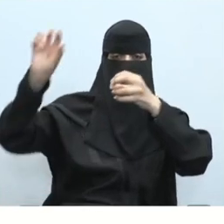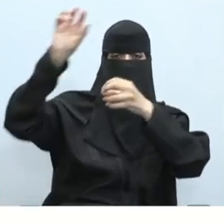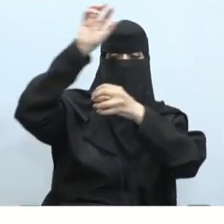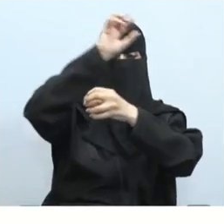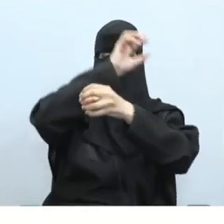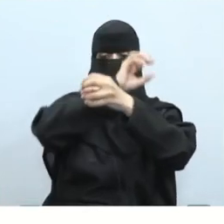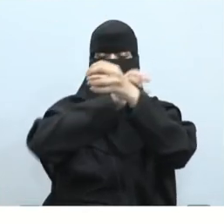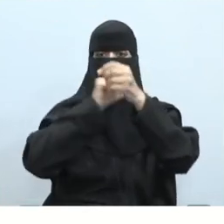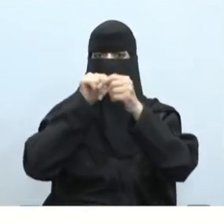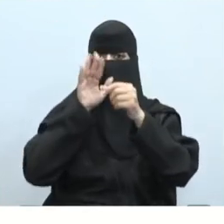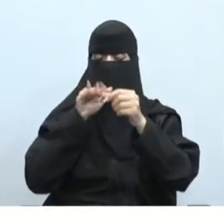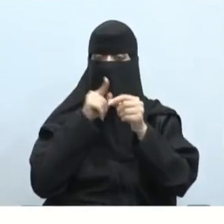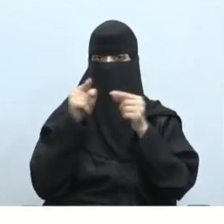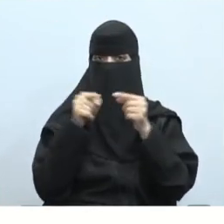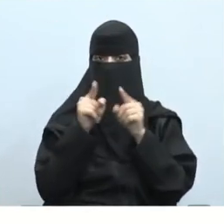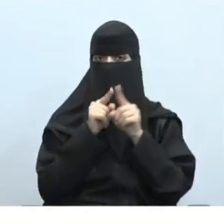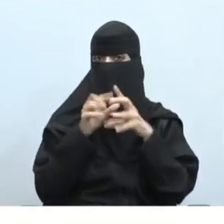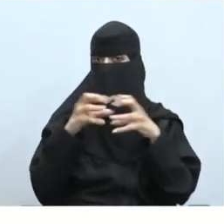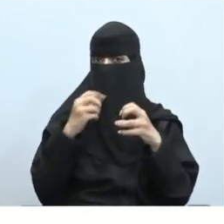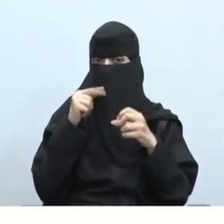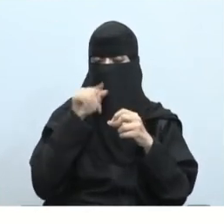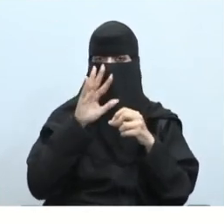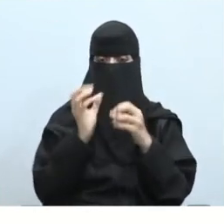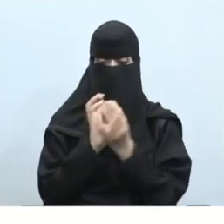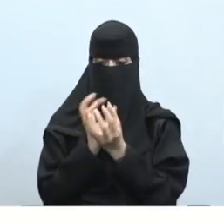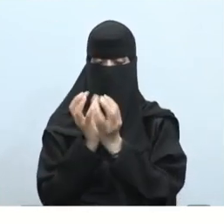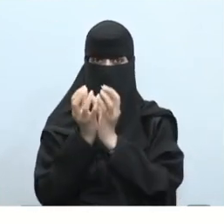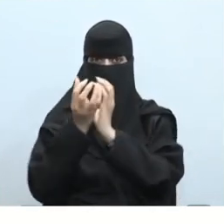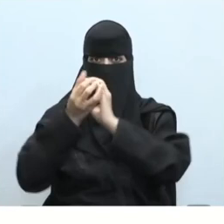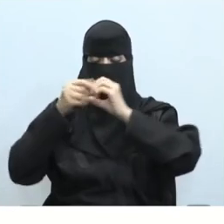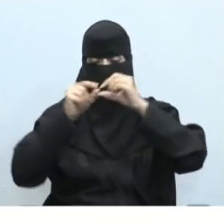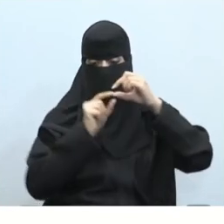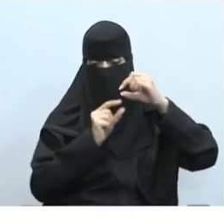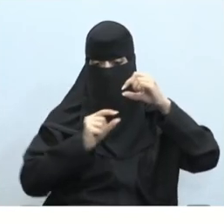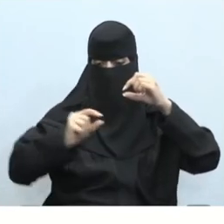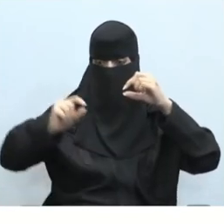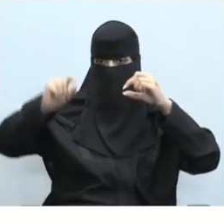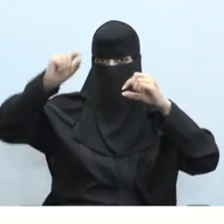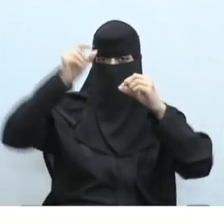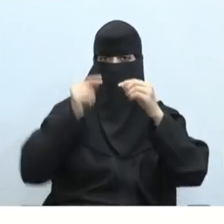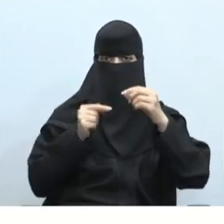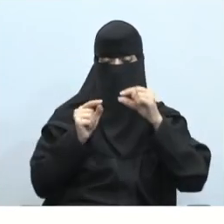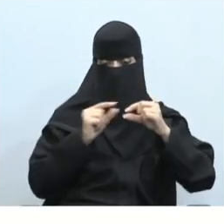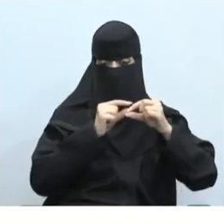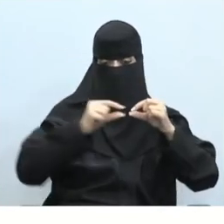كل كوكب يسير في فلك لا يدخل او لا يتقاطعوا مع كوكب اخر